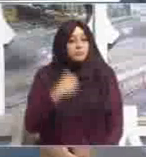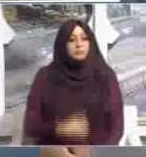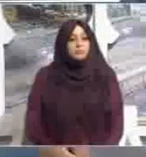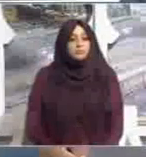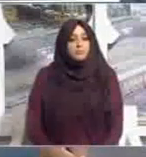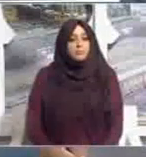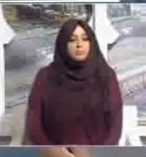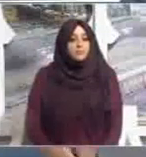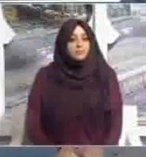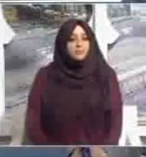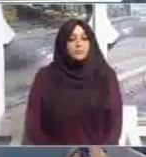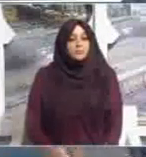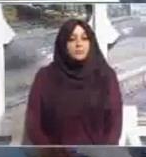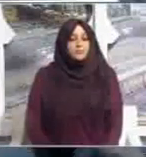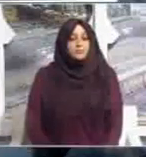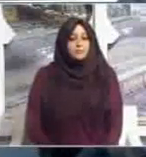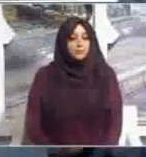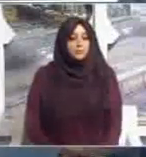سيد احمد شكون اللي معنا؟